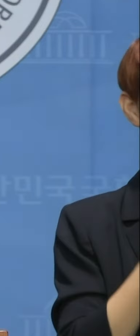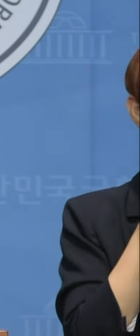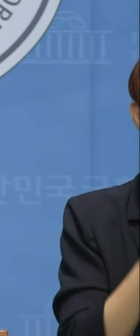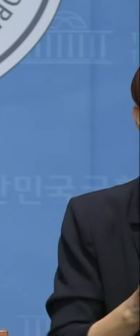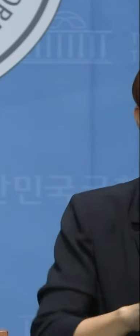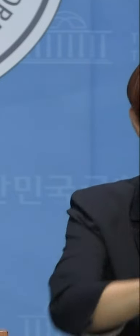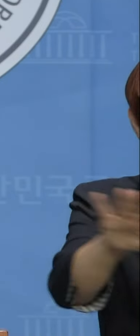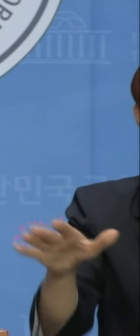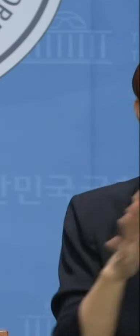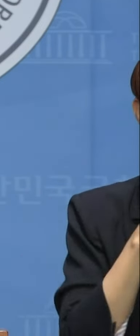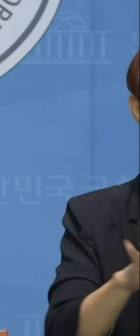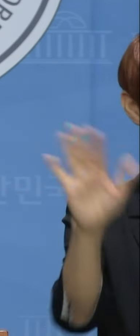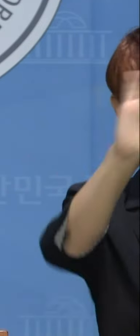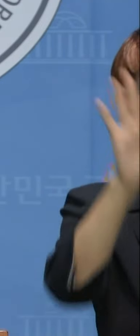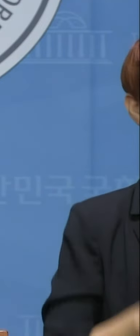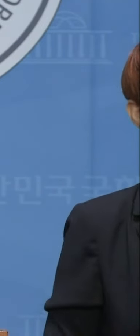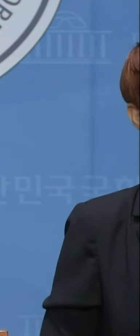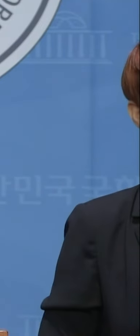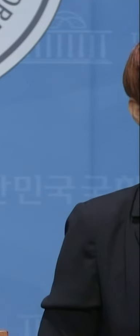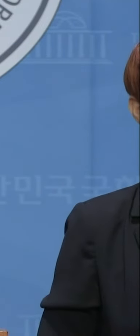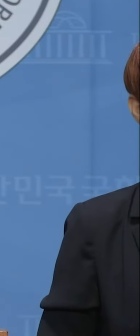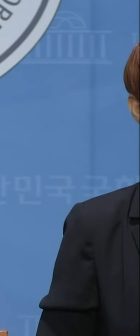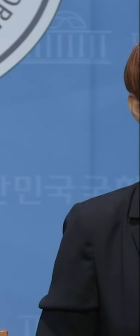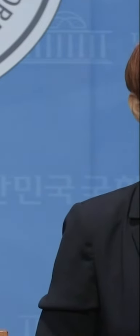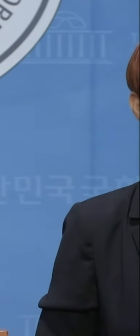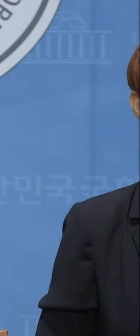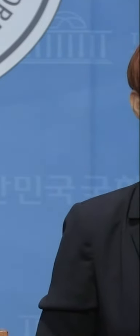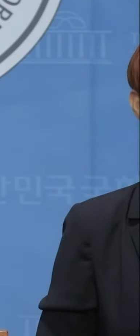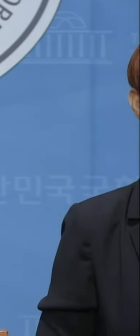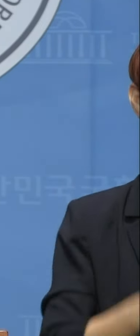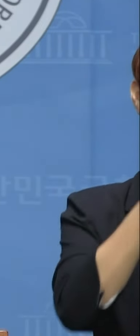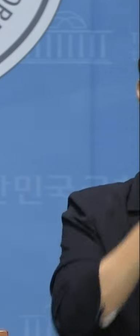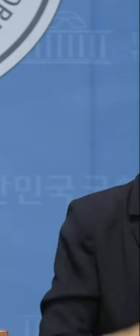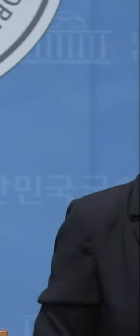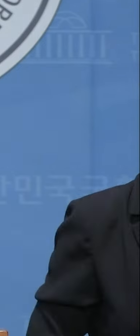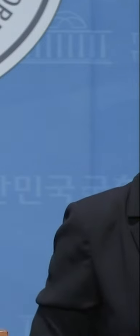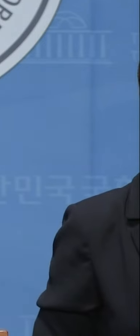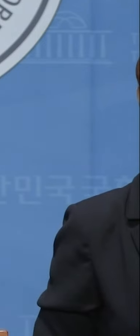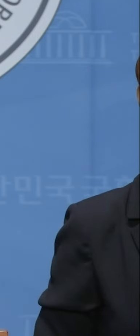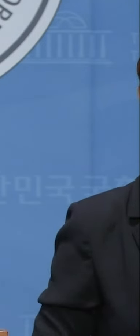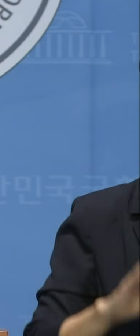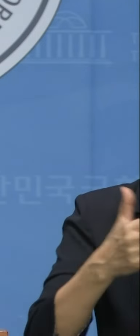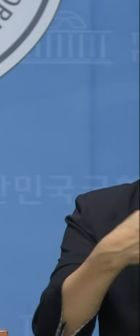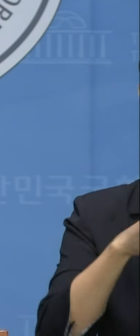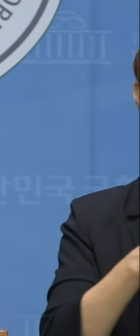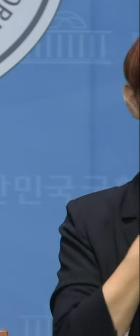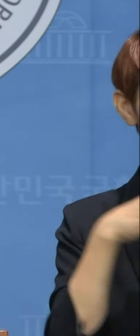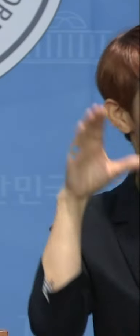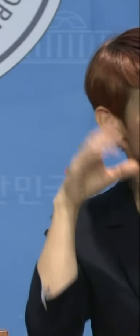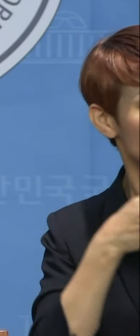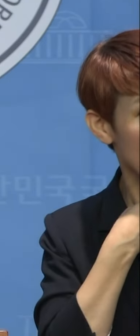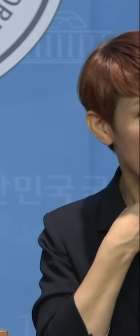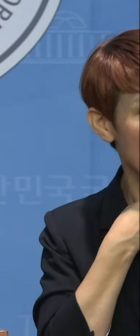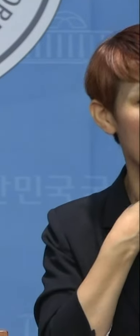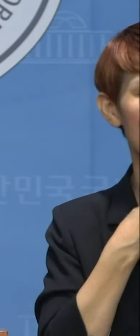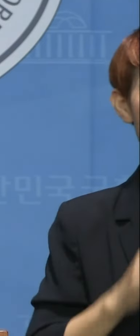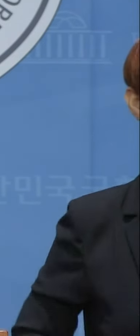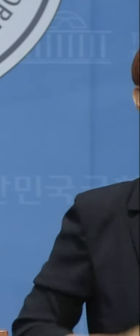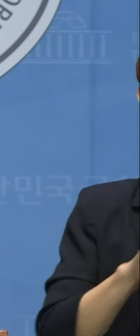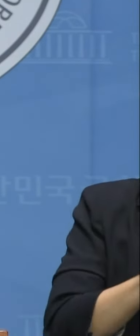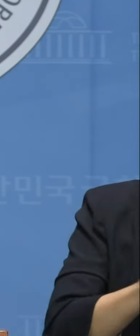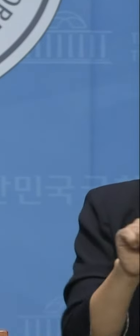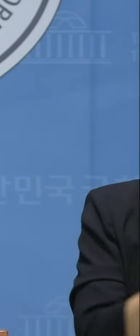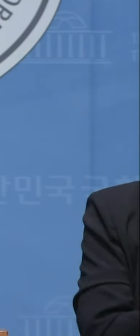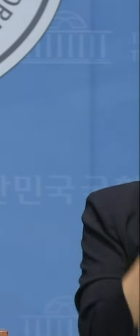국민은 없습니다 진정 윤석 대통령이 민심을 듣겠다 해병대원